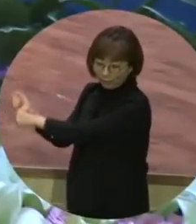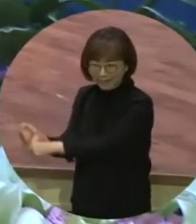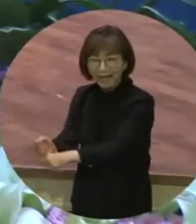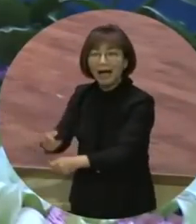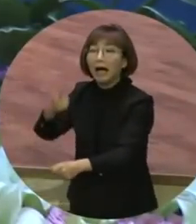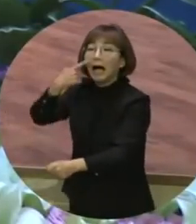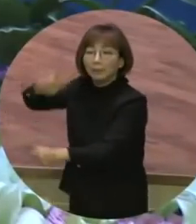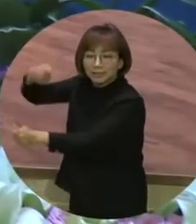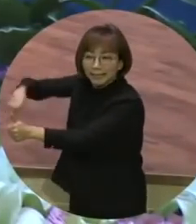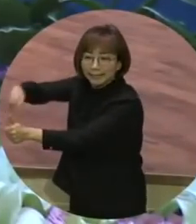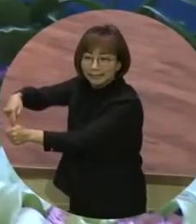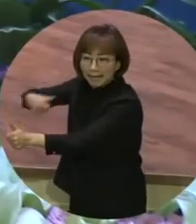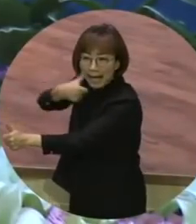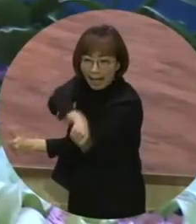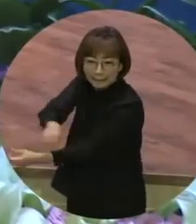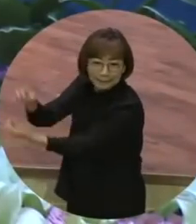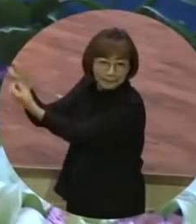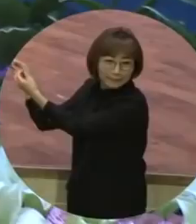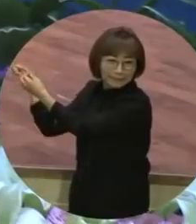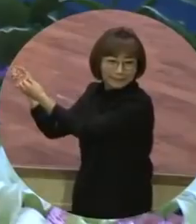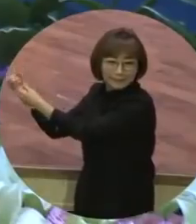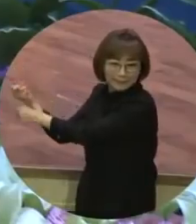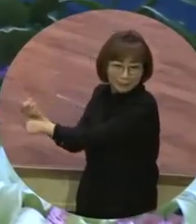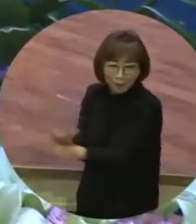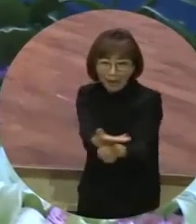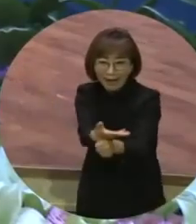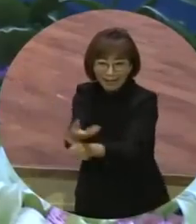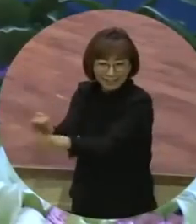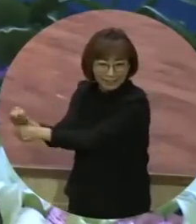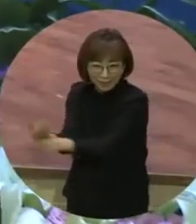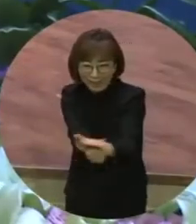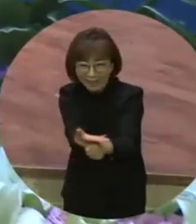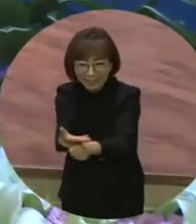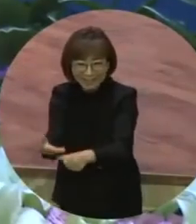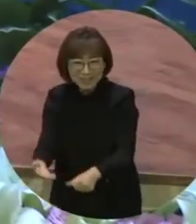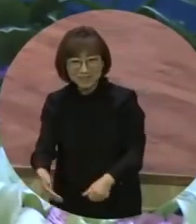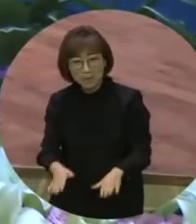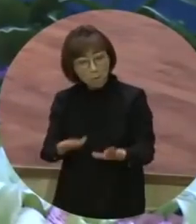내가 전화 엄청 걸었다. 이게. 만날 때마다 스윙 크다 스윙.